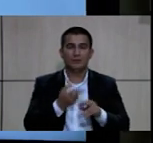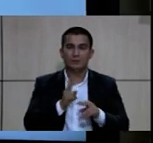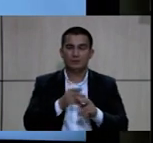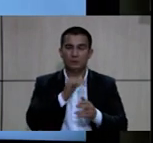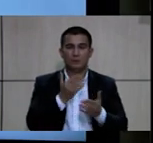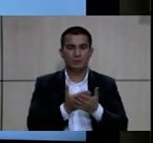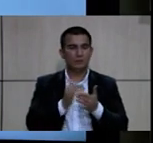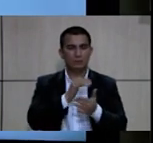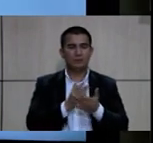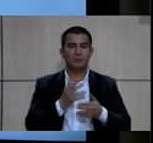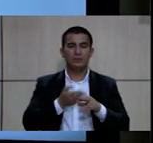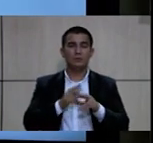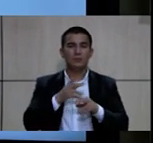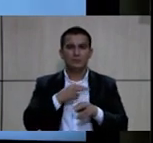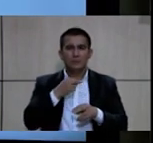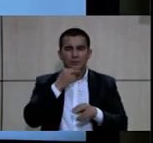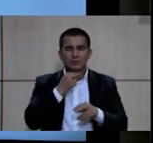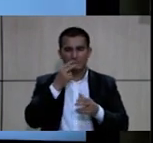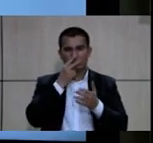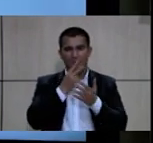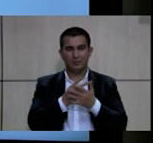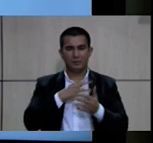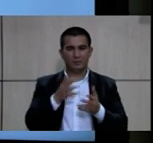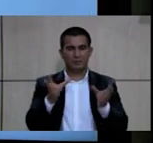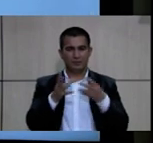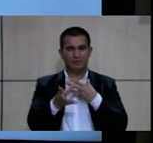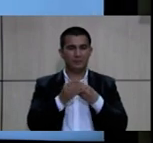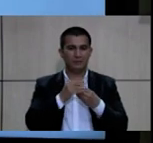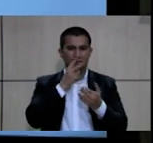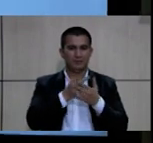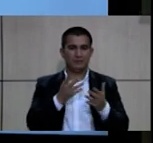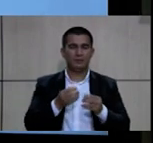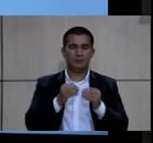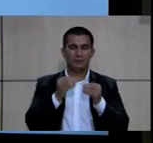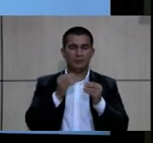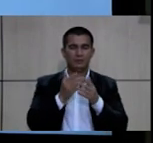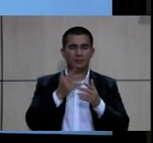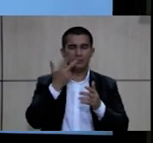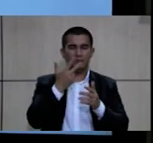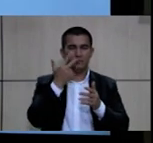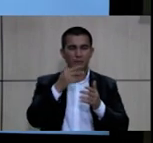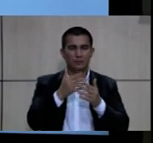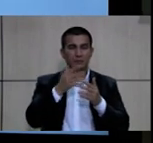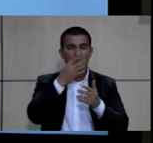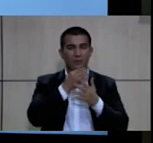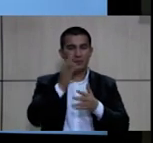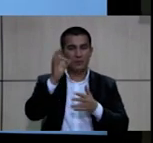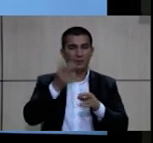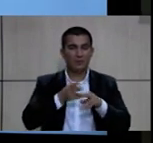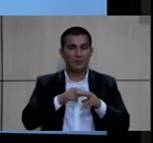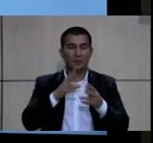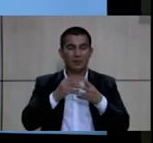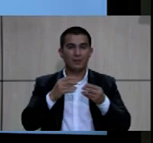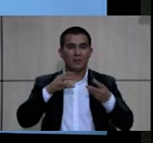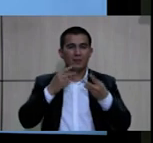masalani diqqat bilan ishlaymiz. 136 gradus bu tashqi burchak. Uch burchakning